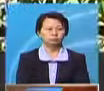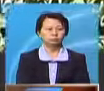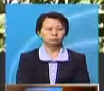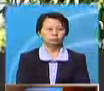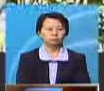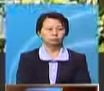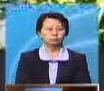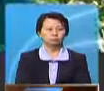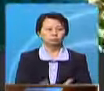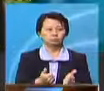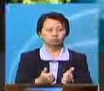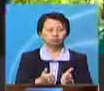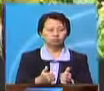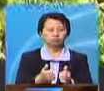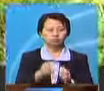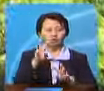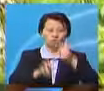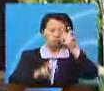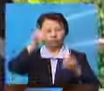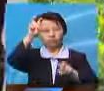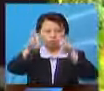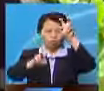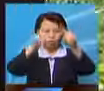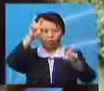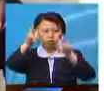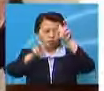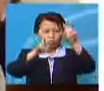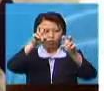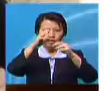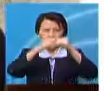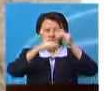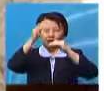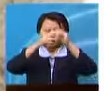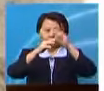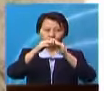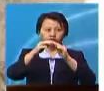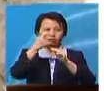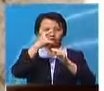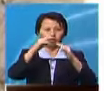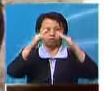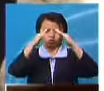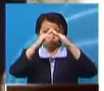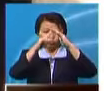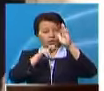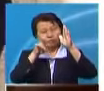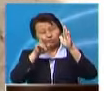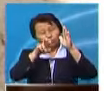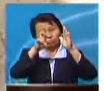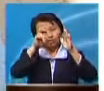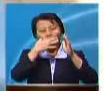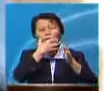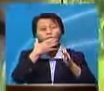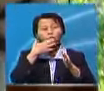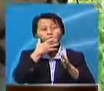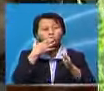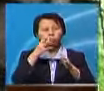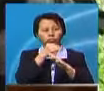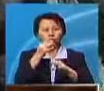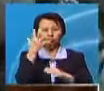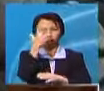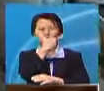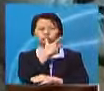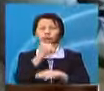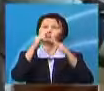Gecko Tower atau Wall Climbing, memanjat bangunan yang berbentuk rumah ini. Bentuk dan warna rumah ini selain